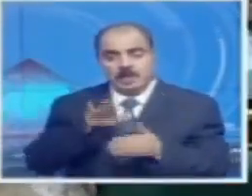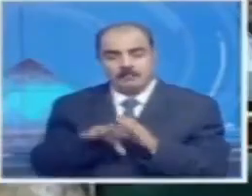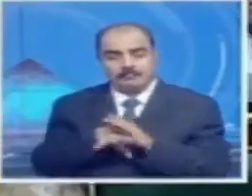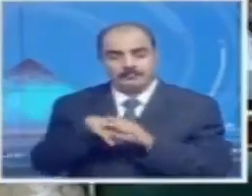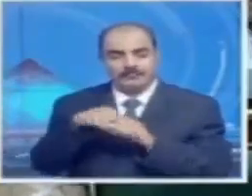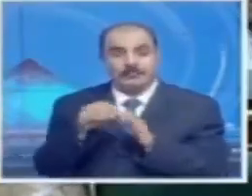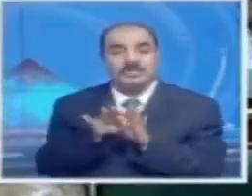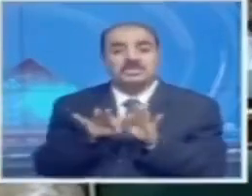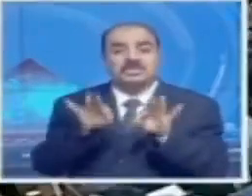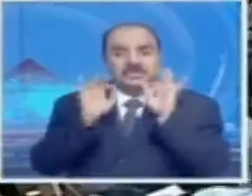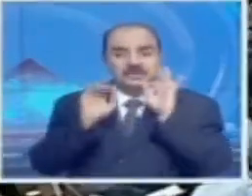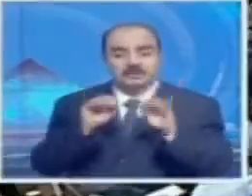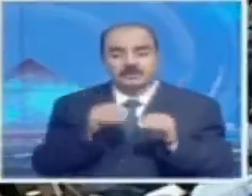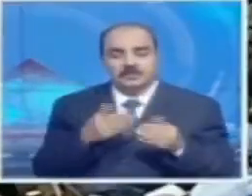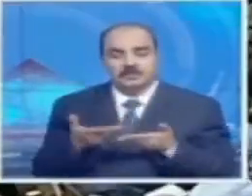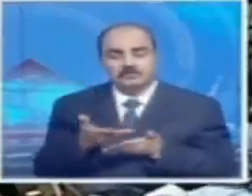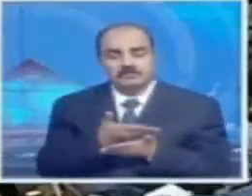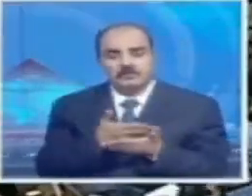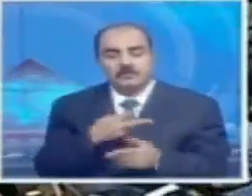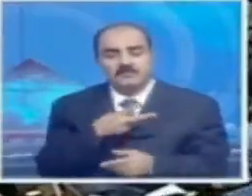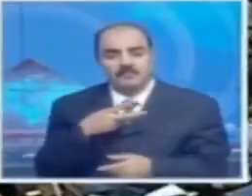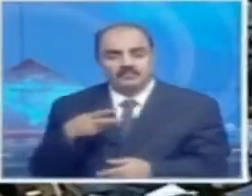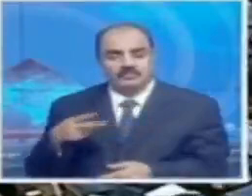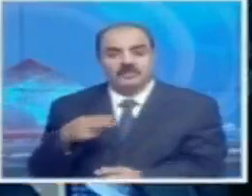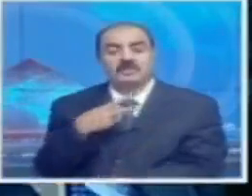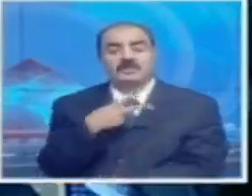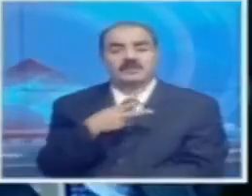خطة التنمية الاقتصادية والاجتماعية للعام المالي